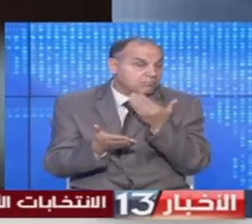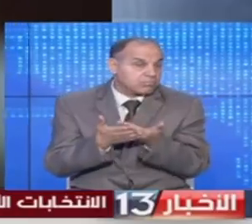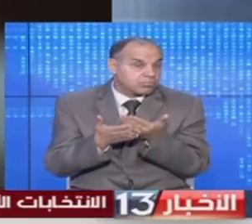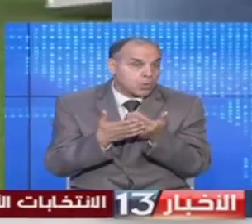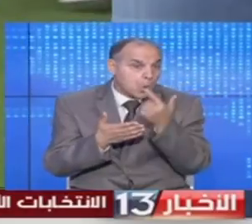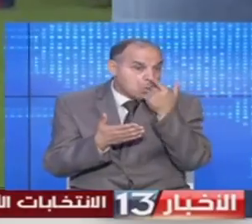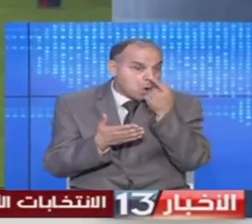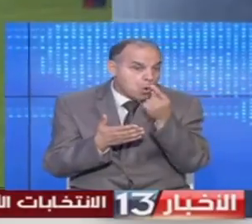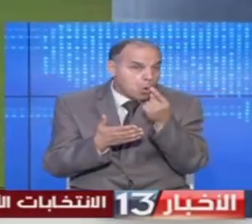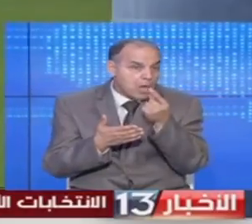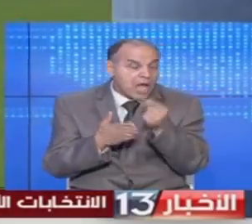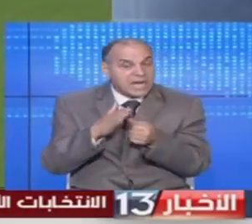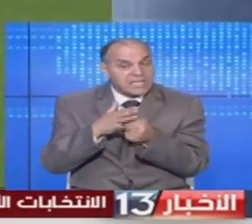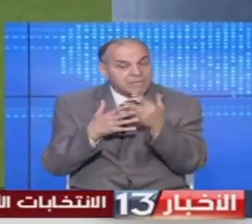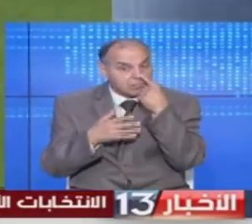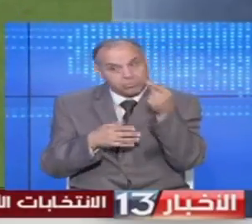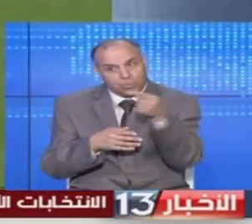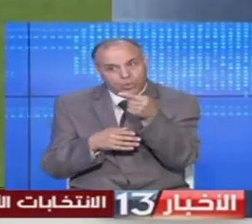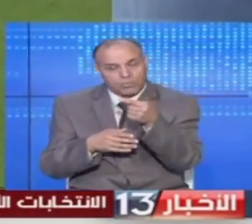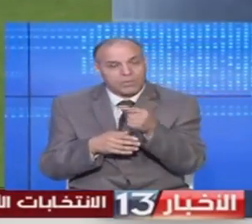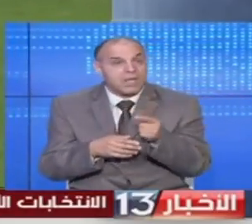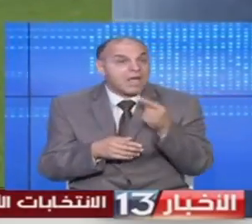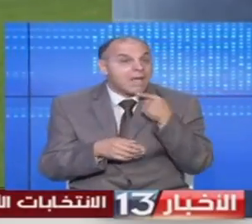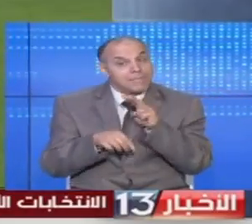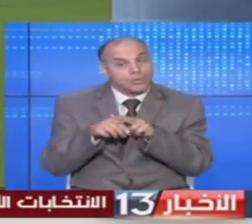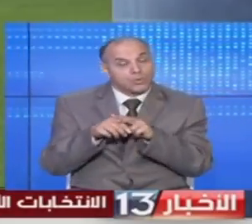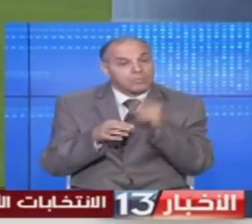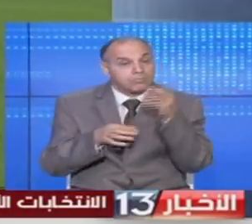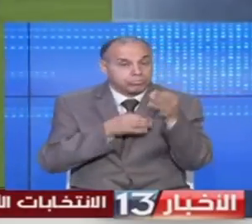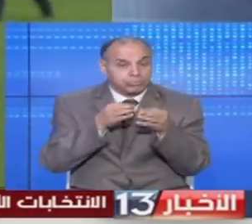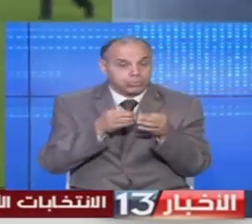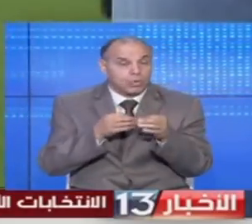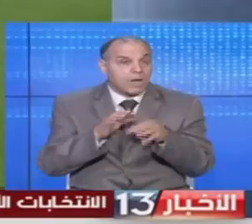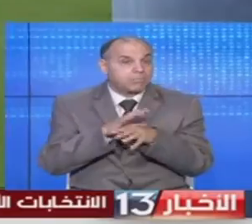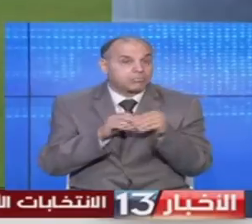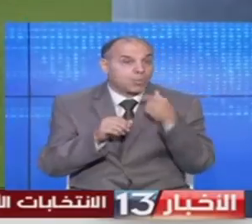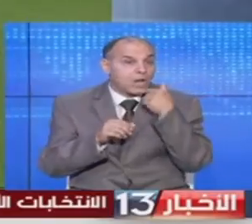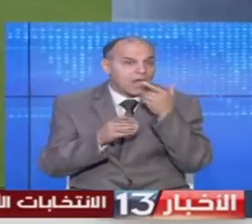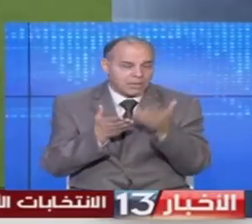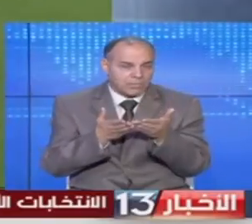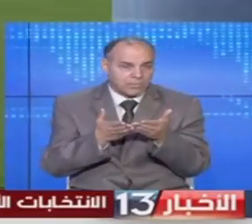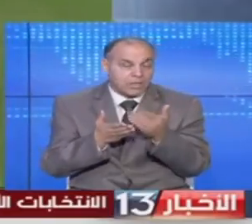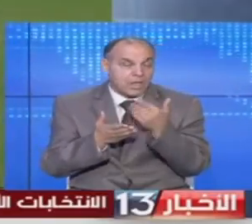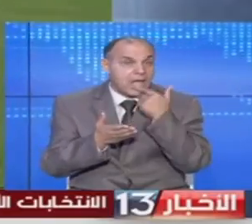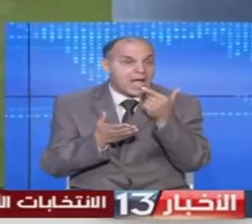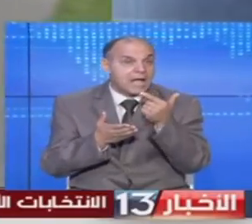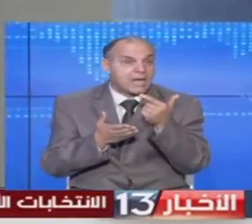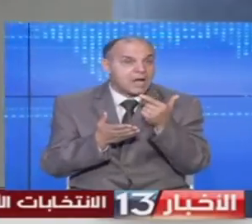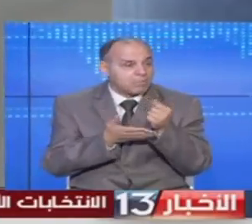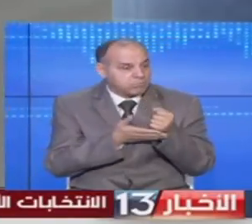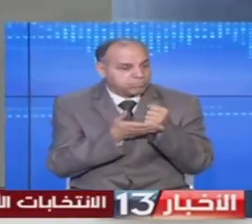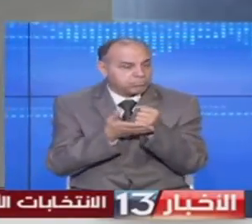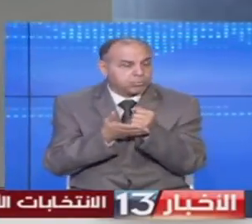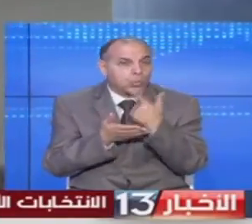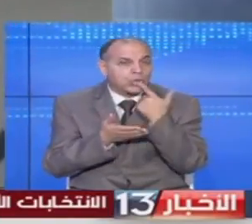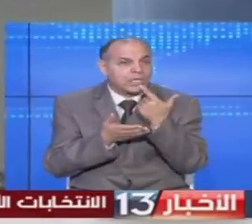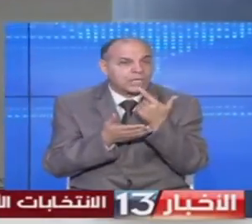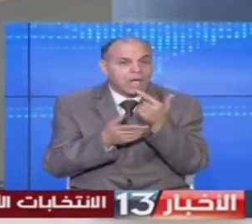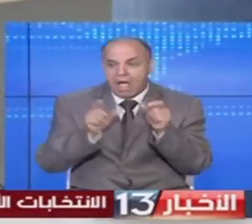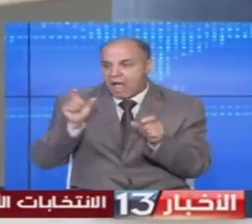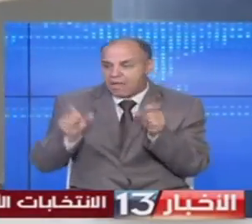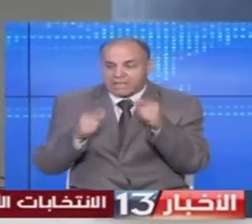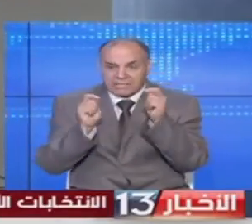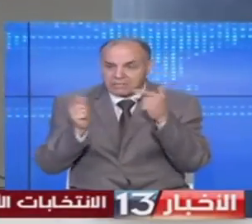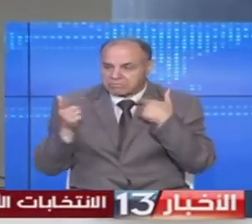كان يشير الى تنامي بين ان تصريحاته اخرجت من سياقها وانه لم يؤيد علنا اي مرشح